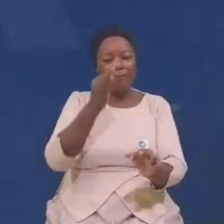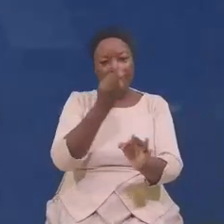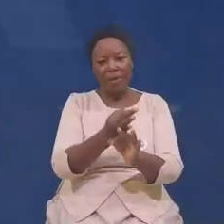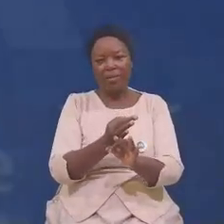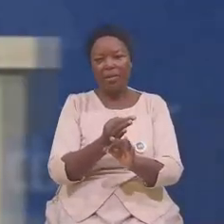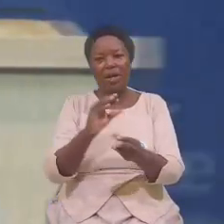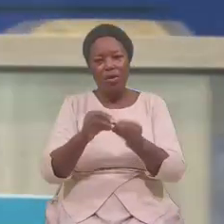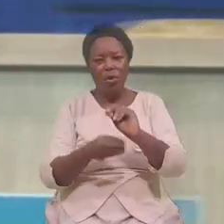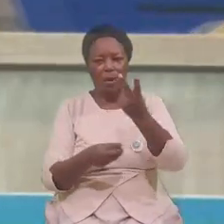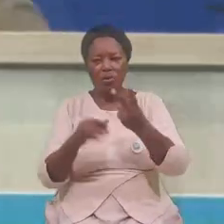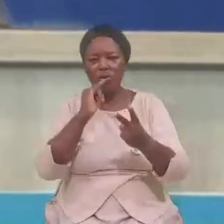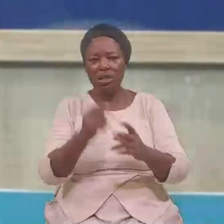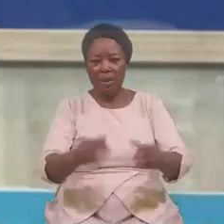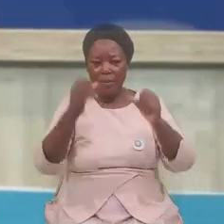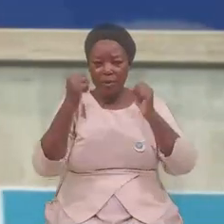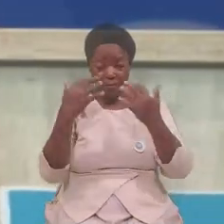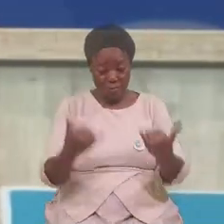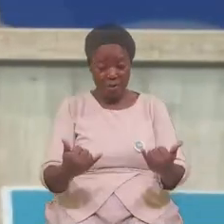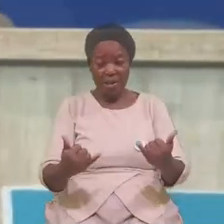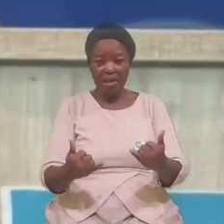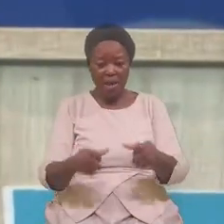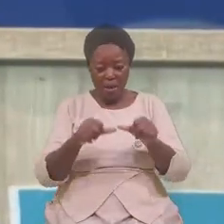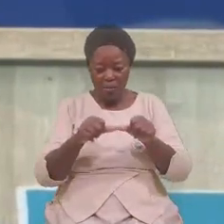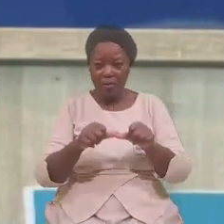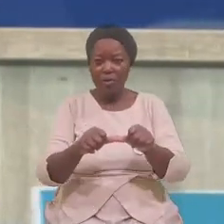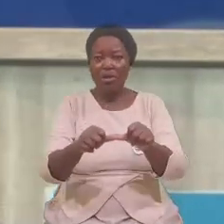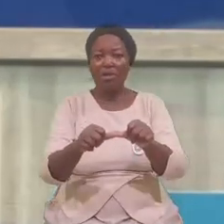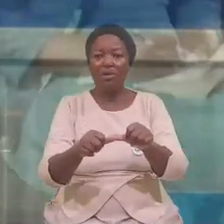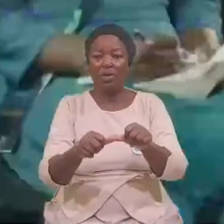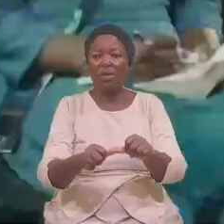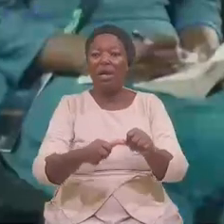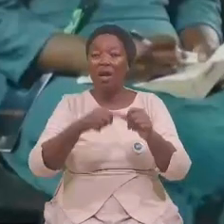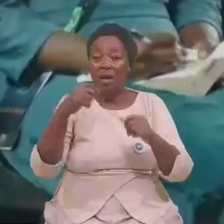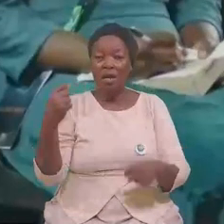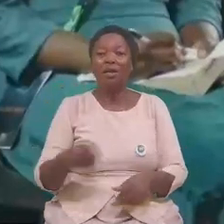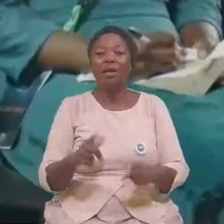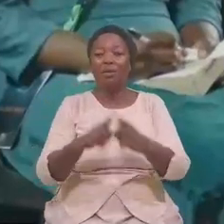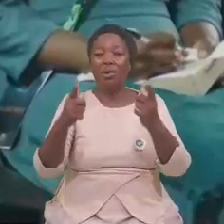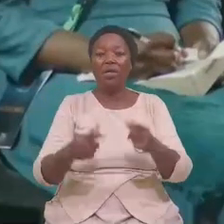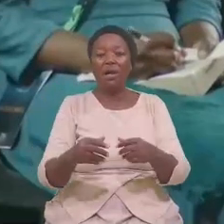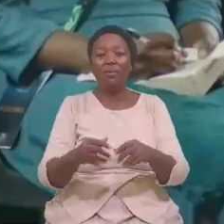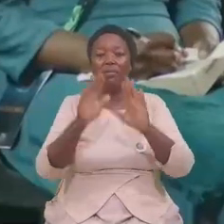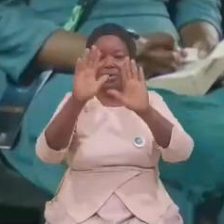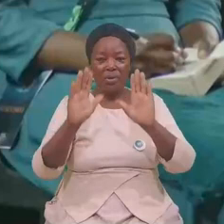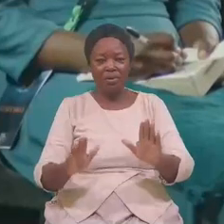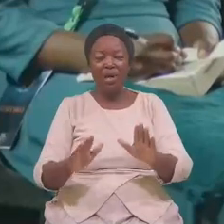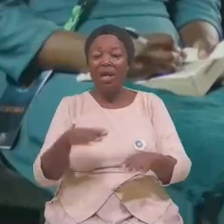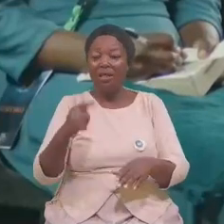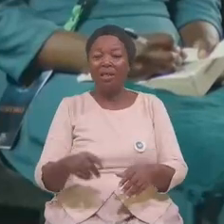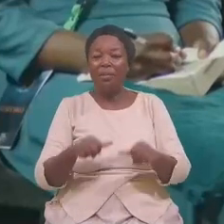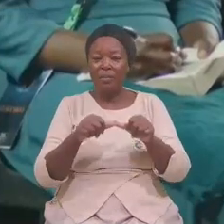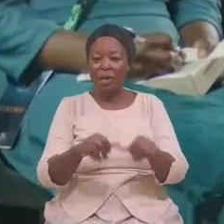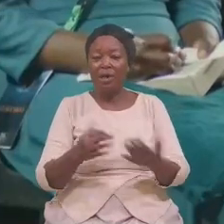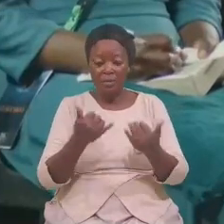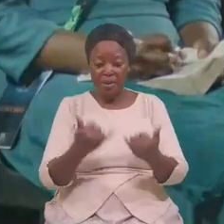Deuxièmement, la fréquence actuelle des plus grands miracles. La fréquence actuelle,